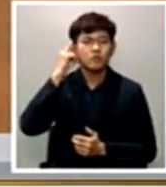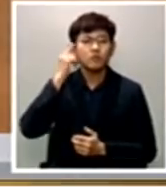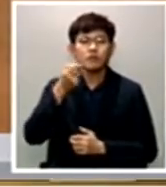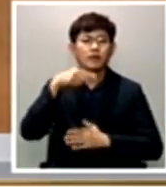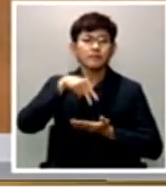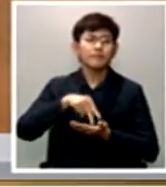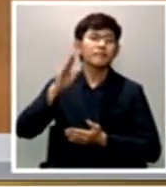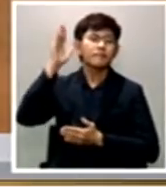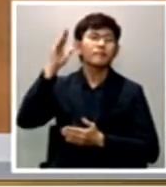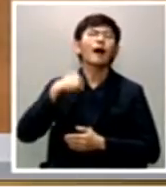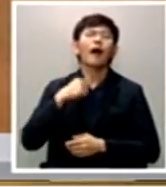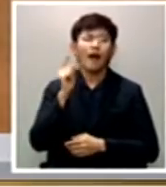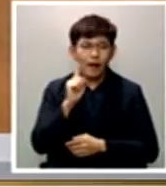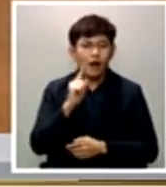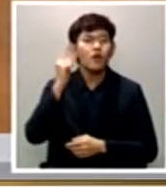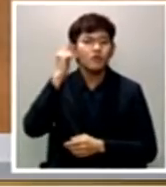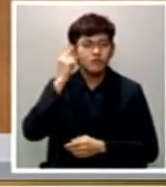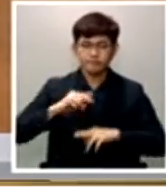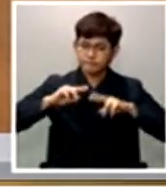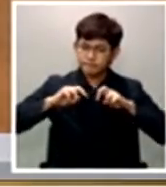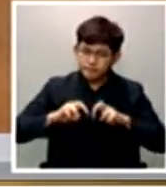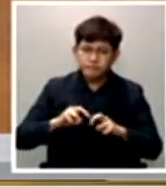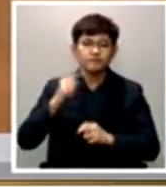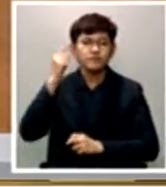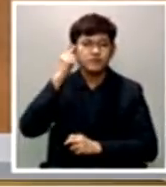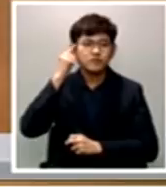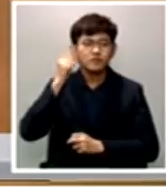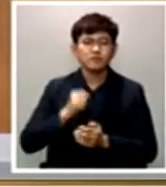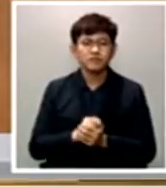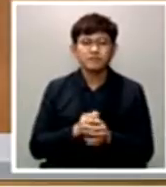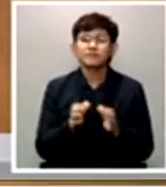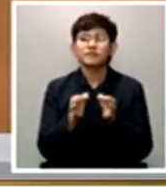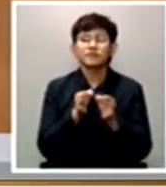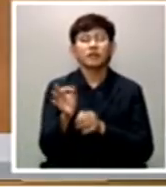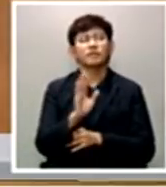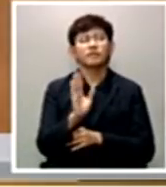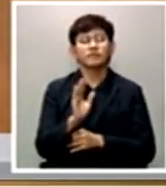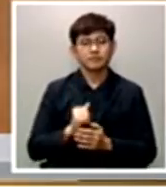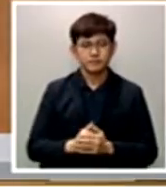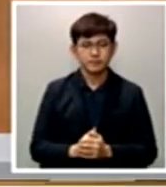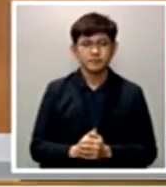ประท้วงผมเรื่องอะไรผมก็ต้องวินิจฉัยนะครับท่านไม่ต้องชี้แจงแทนรัฐมนตรีนะครับ